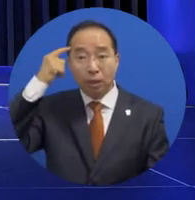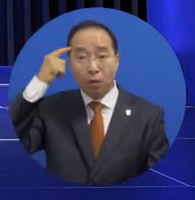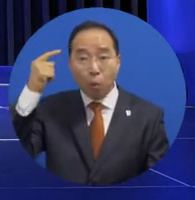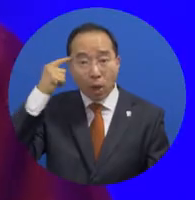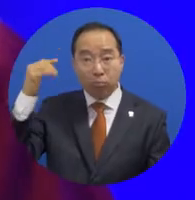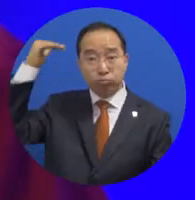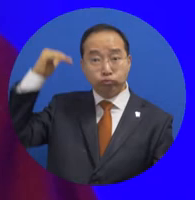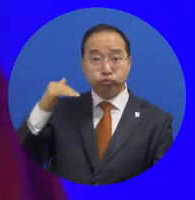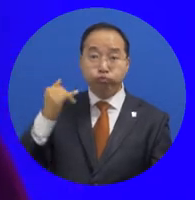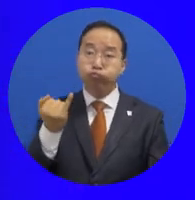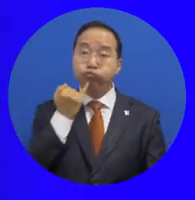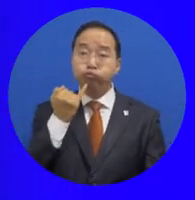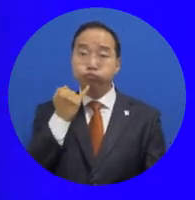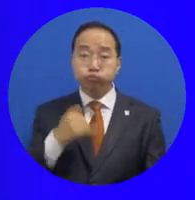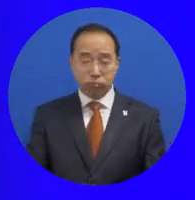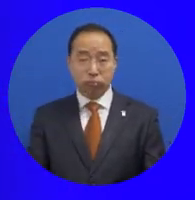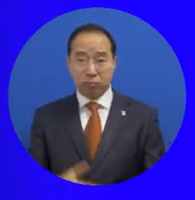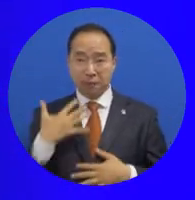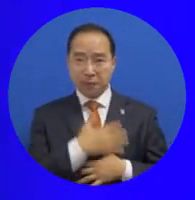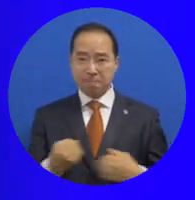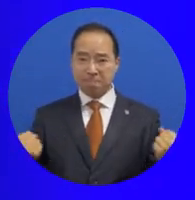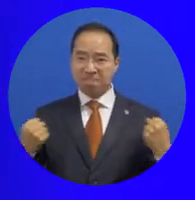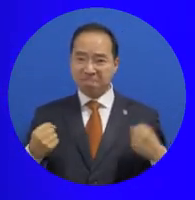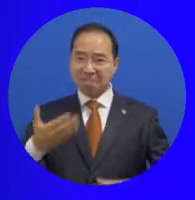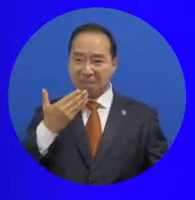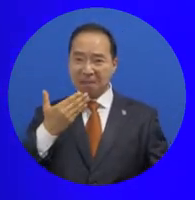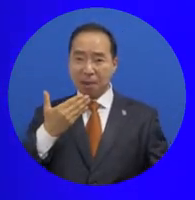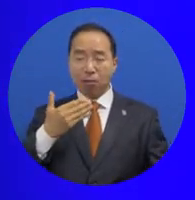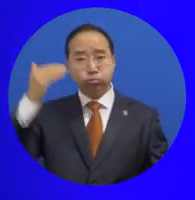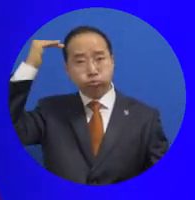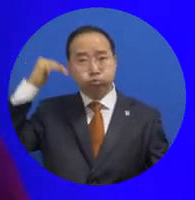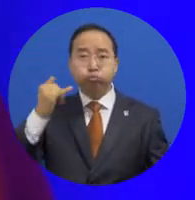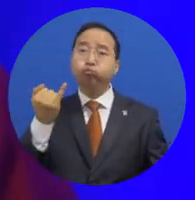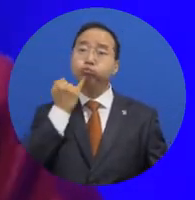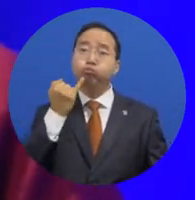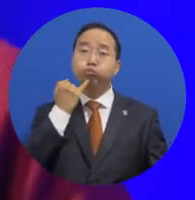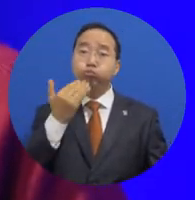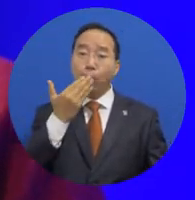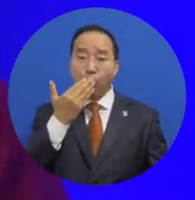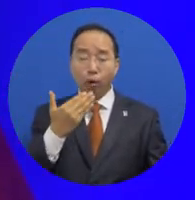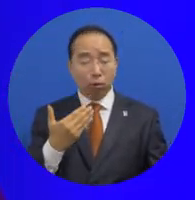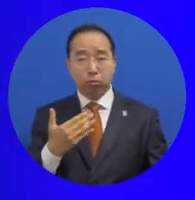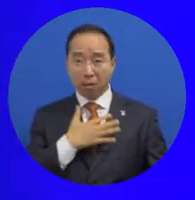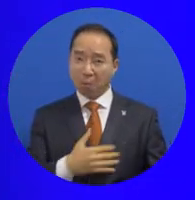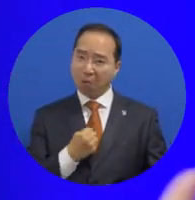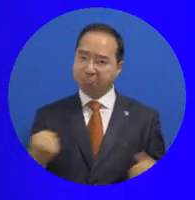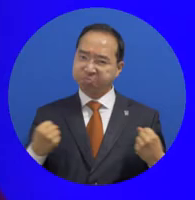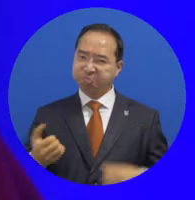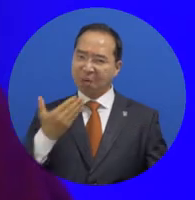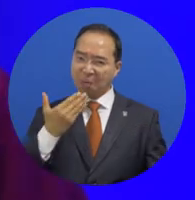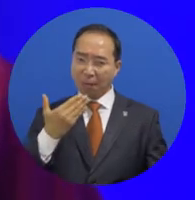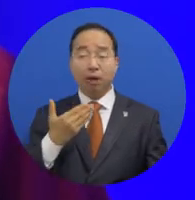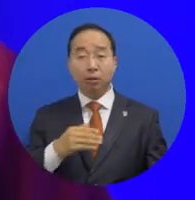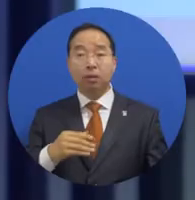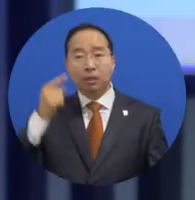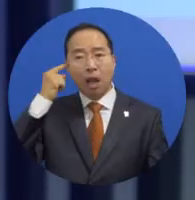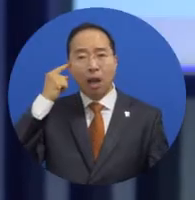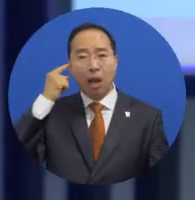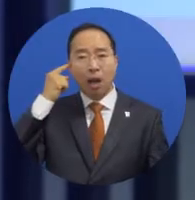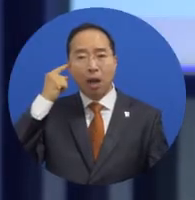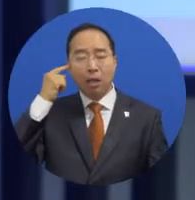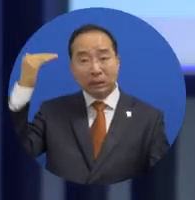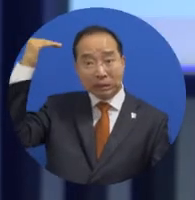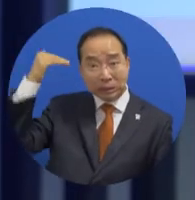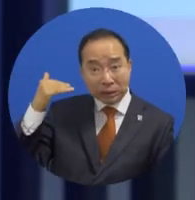왜? 키 작으면 어때? 내가 강한 체력의 소유자인데 이런 생각을 했기 때문이죠. 아마 여러분들도